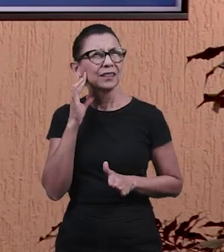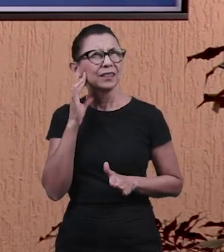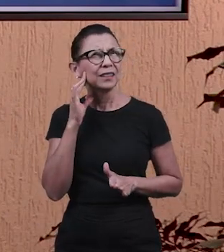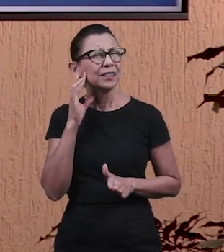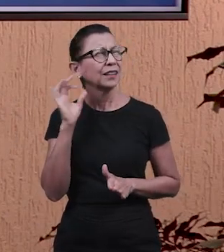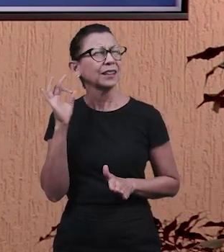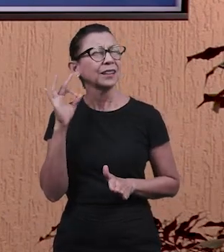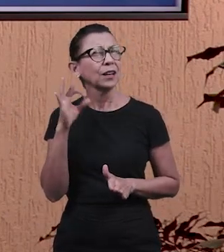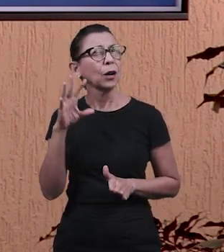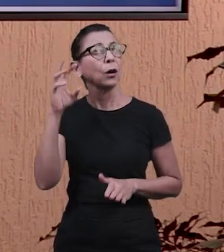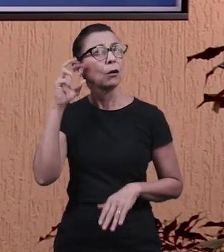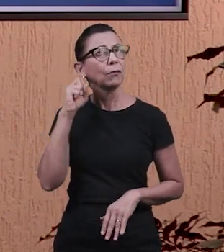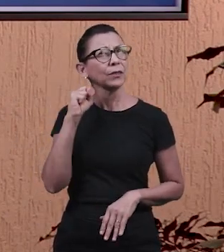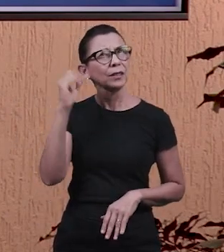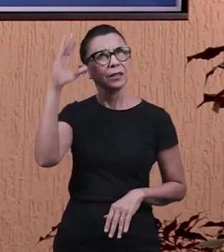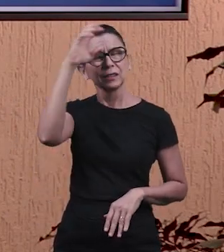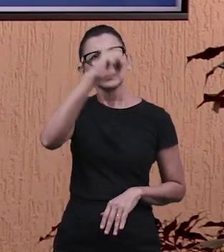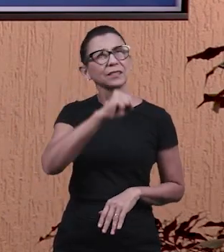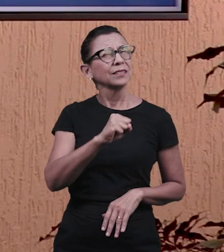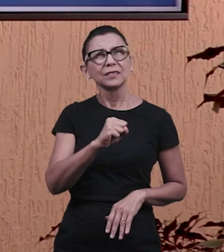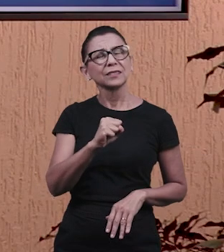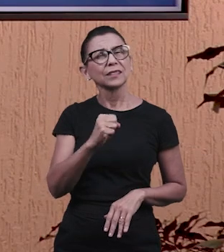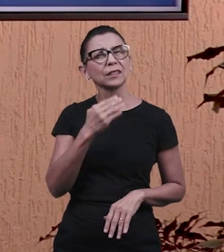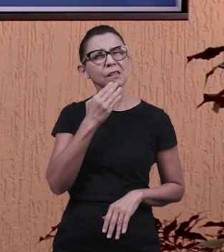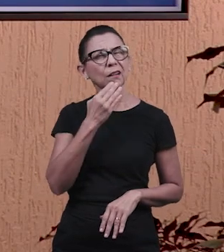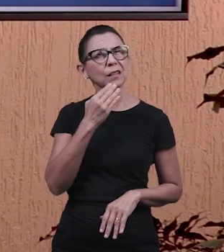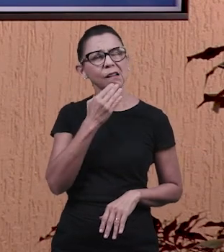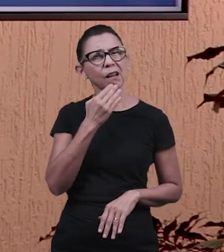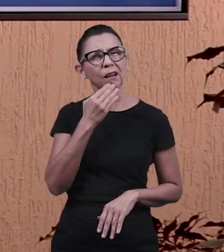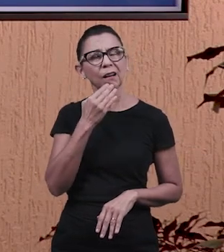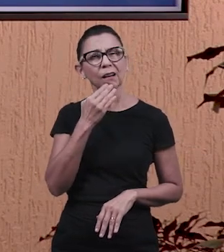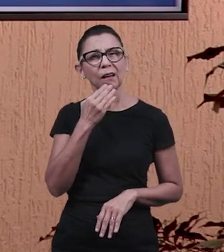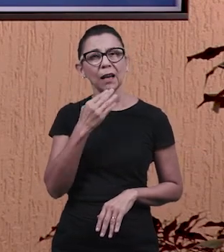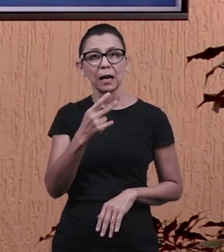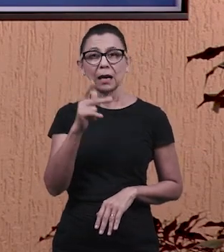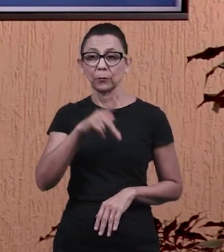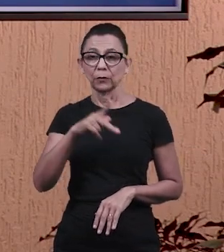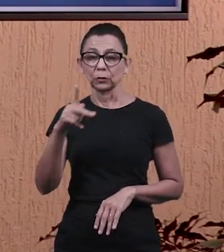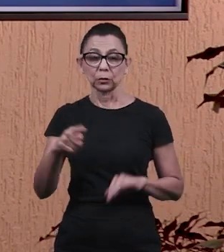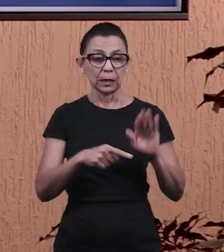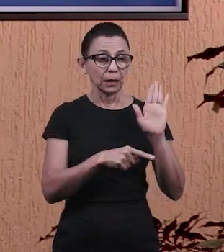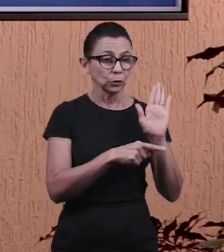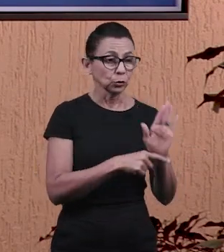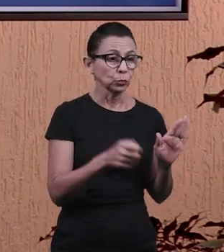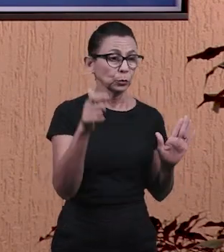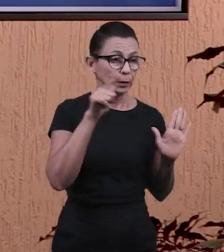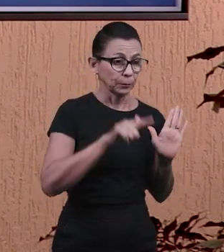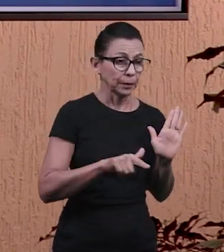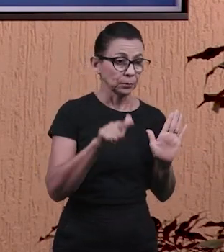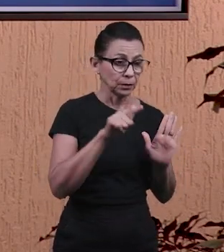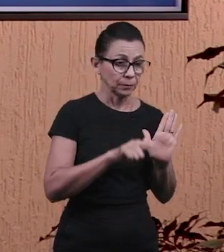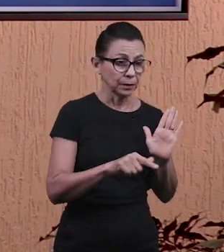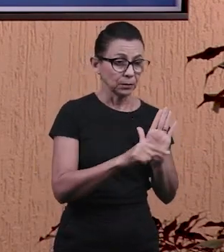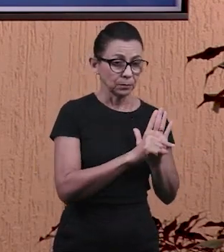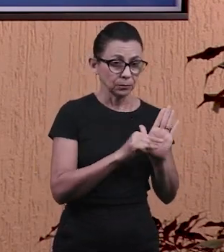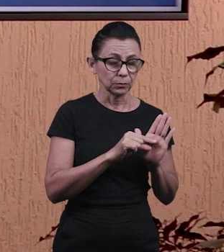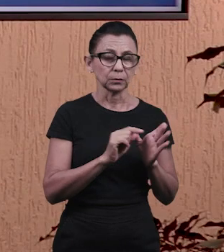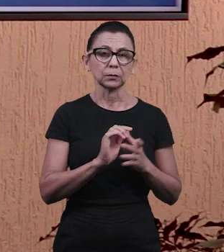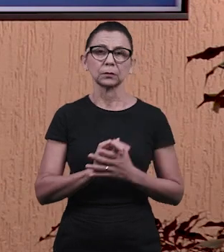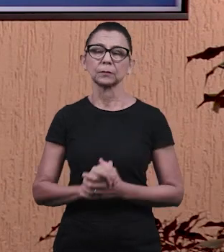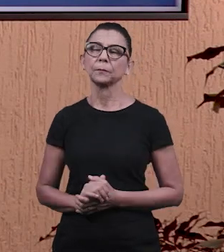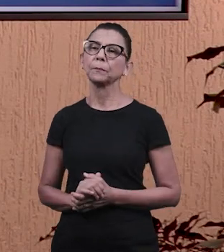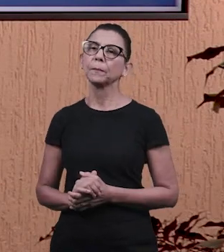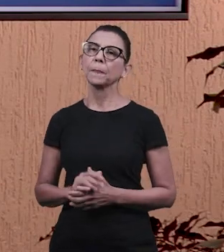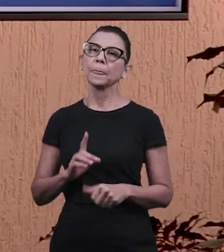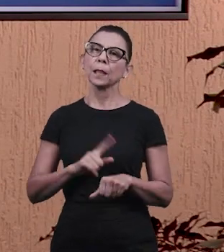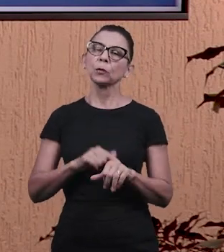главное, повторите ребенку, чтобы ребенок мог услышать и понять. И после служения, если вы знаете, что ребенок, у него